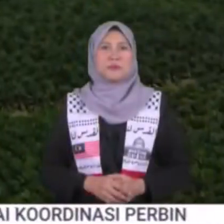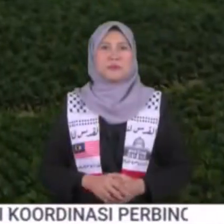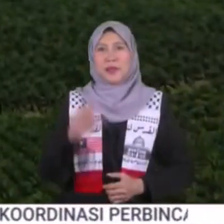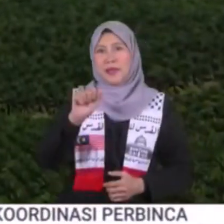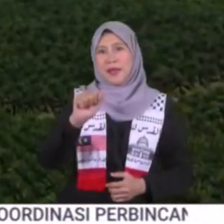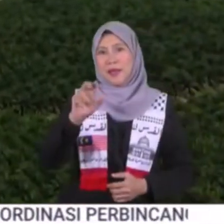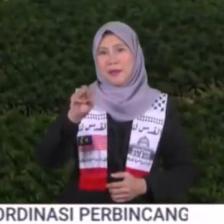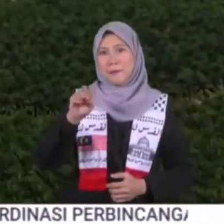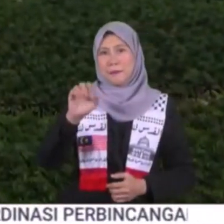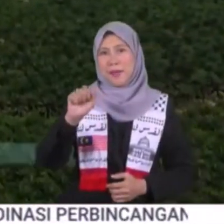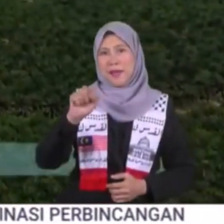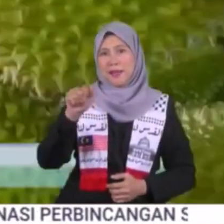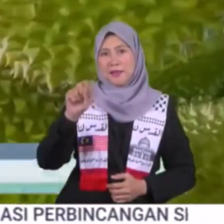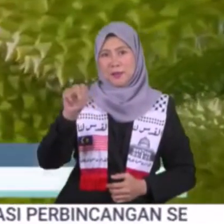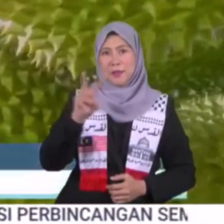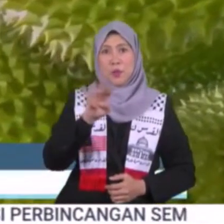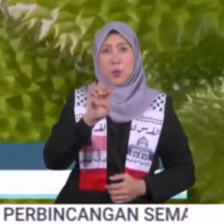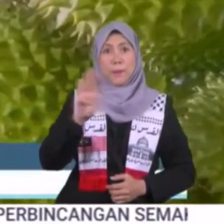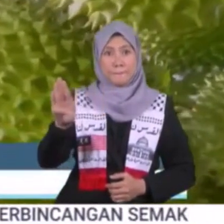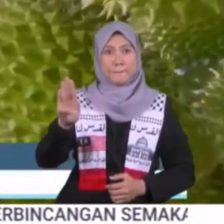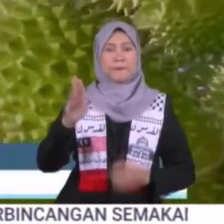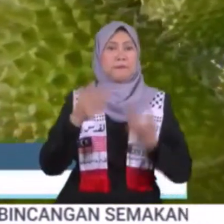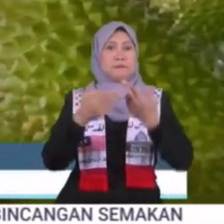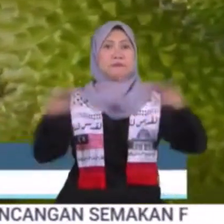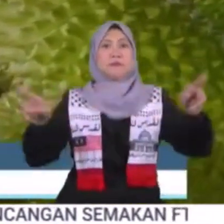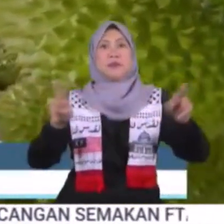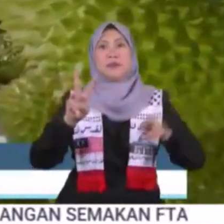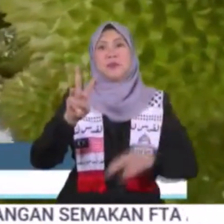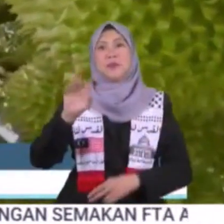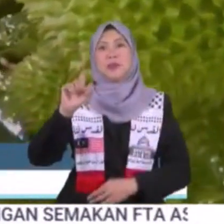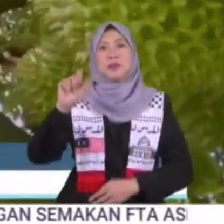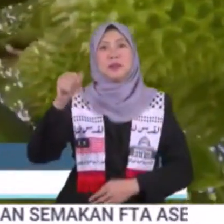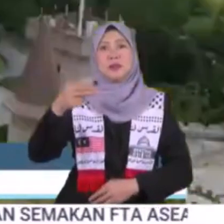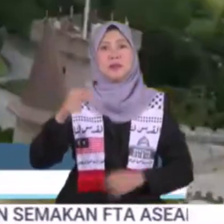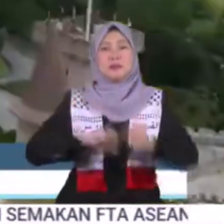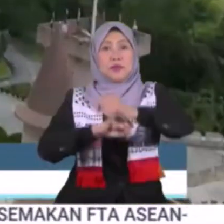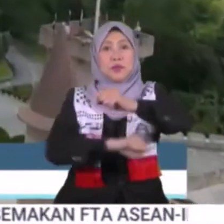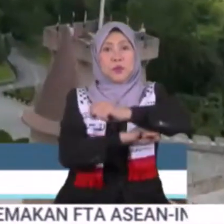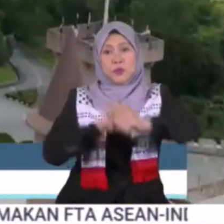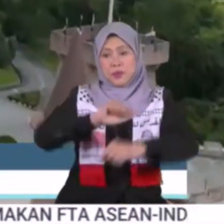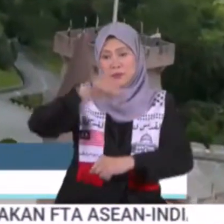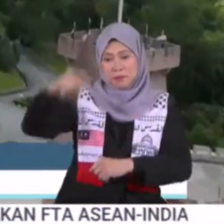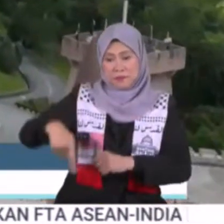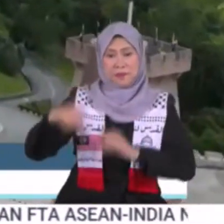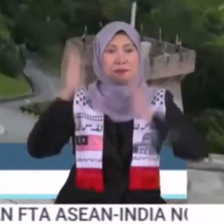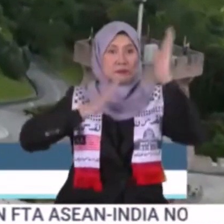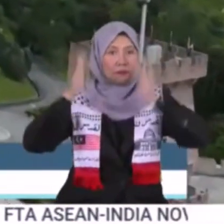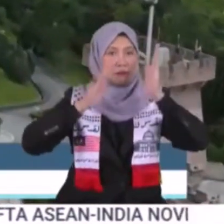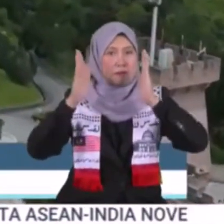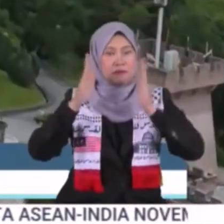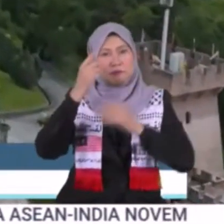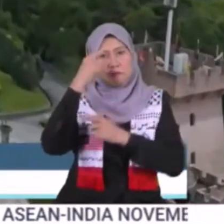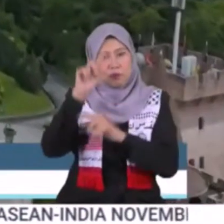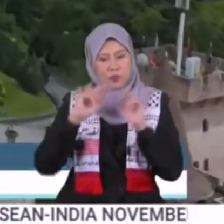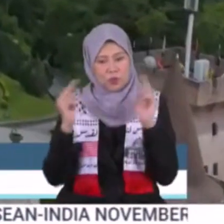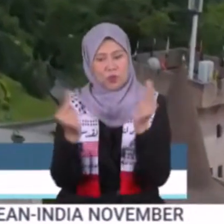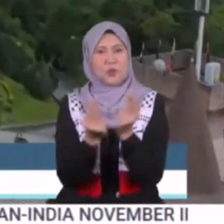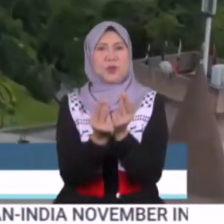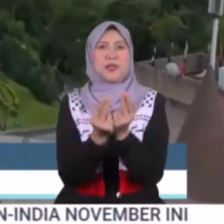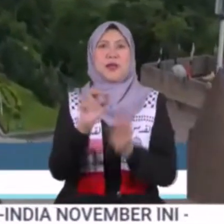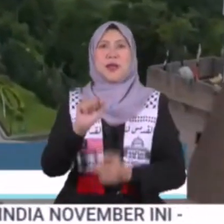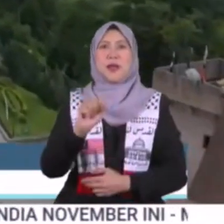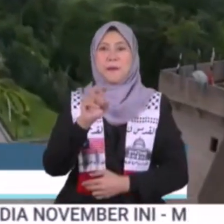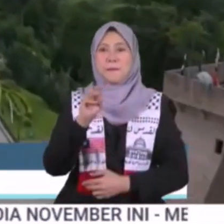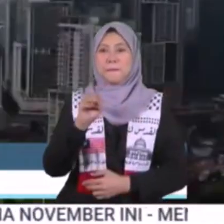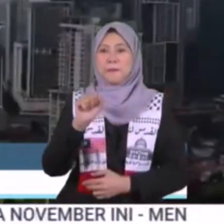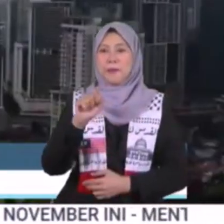Amazon Web Services AWS lancar wilayah infrastruktur Asia Pacific Malaysia untuk unit